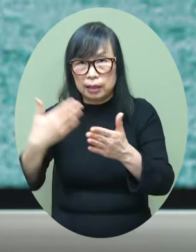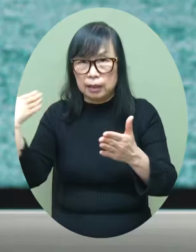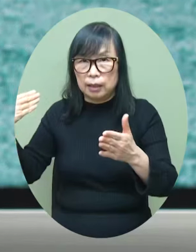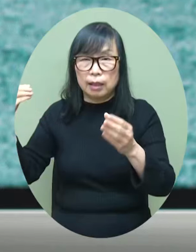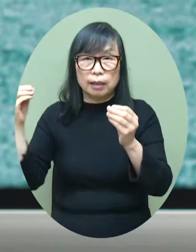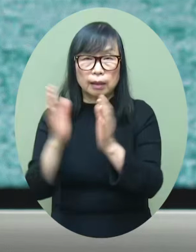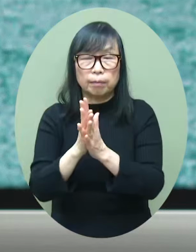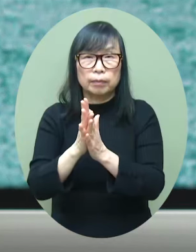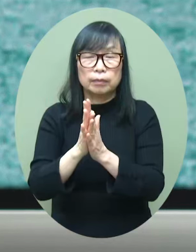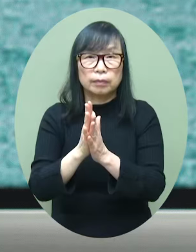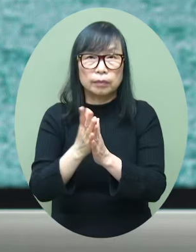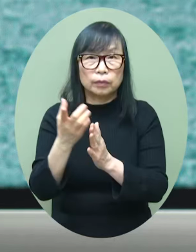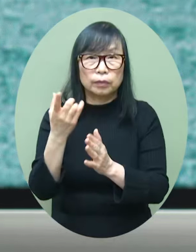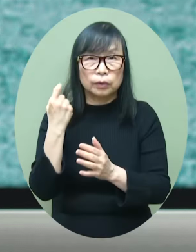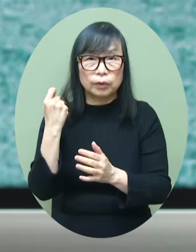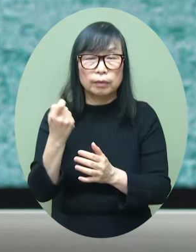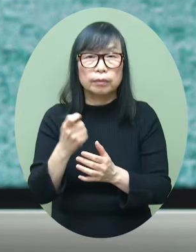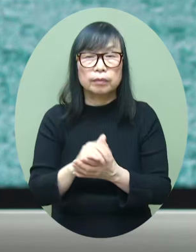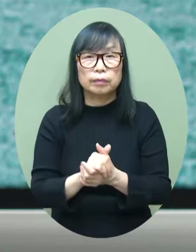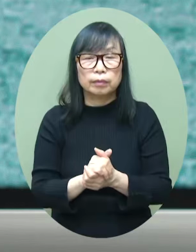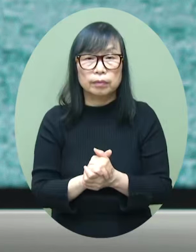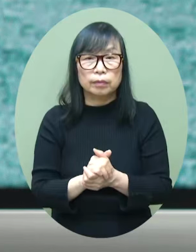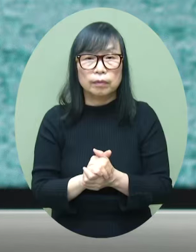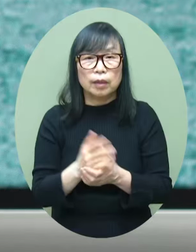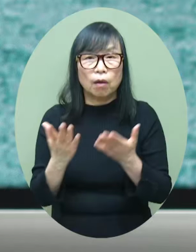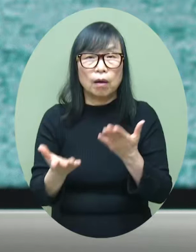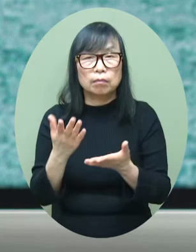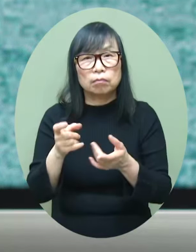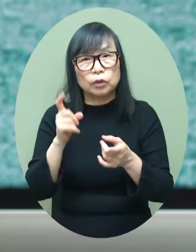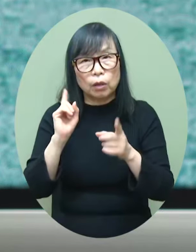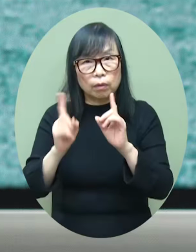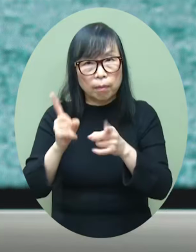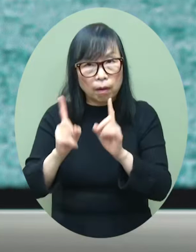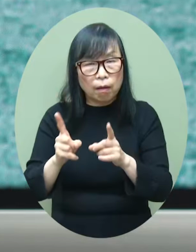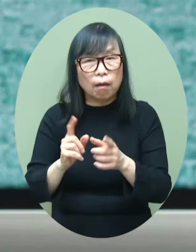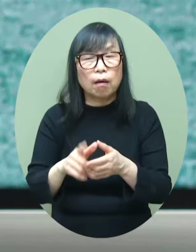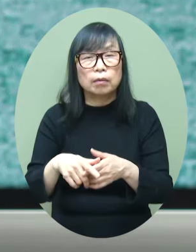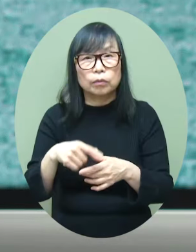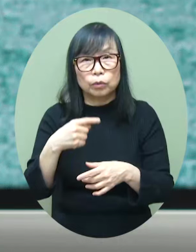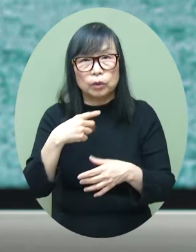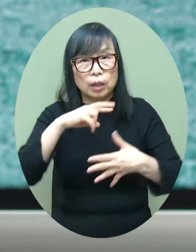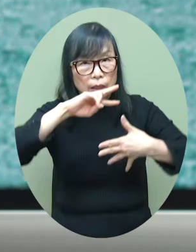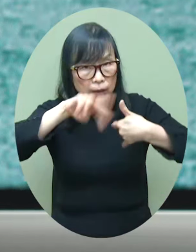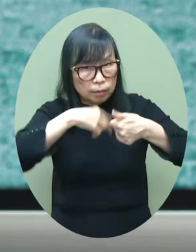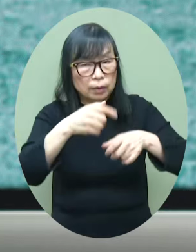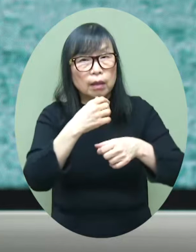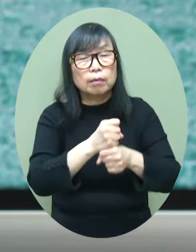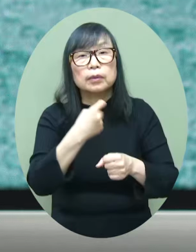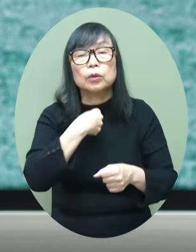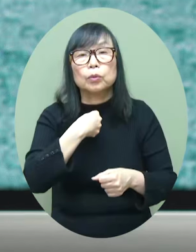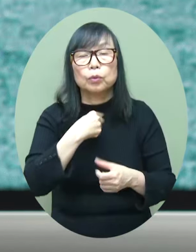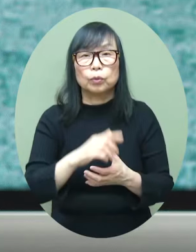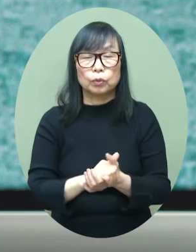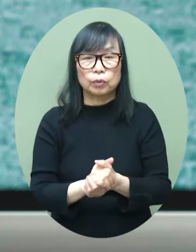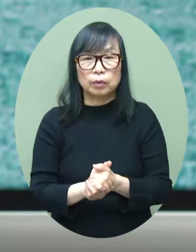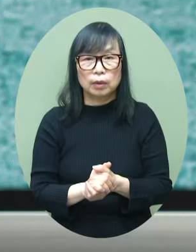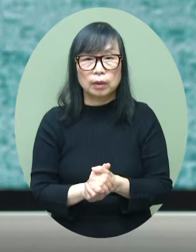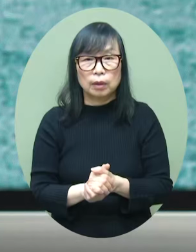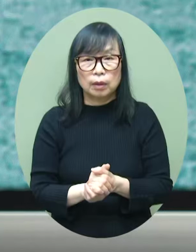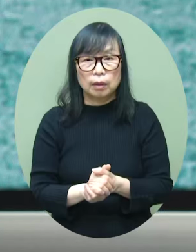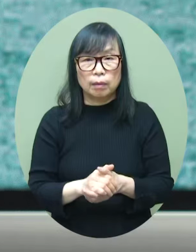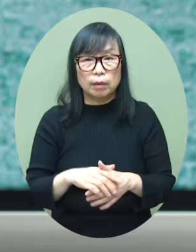嘅，嚇，即係最近感染過嘅。咁可能都有100位咧係需要接受檢測啦。咁唔係所有啲結